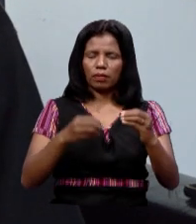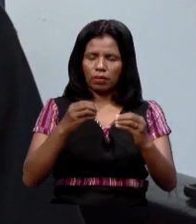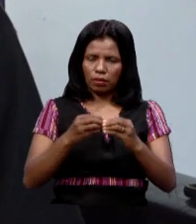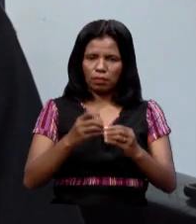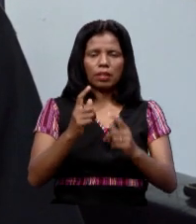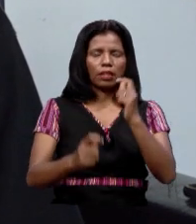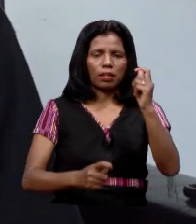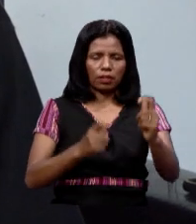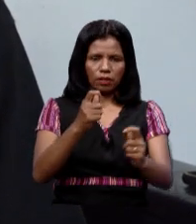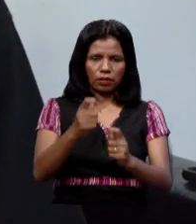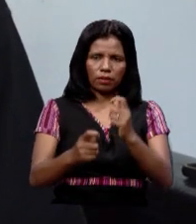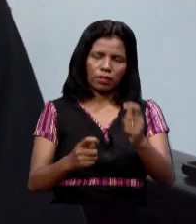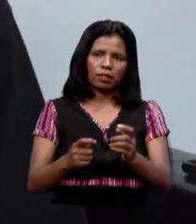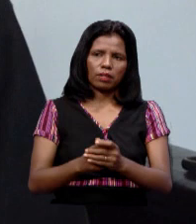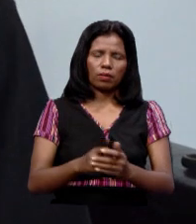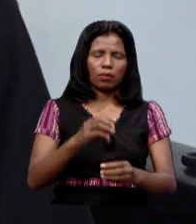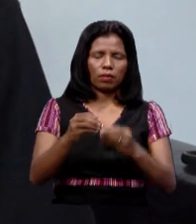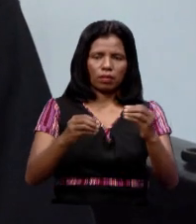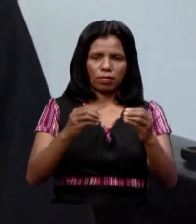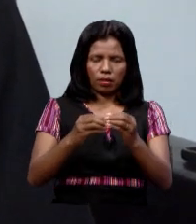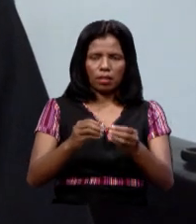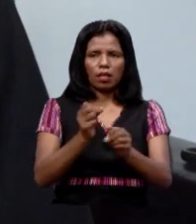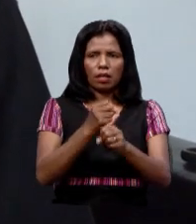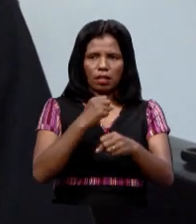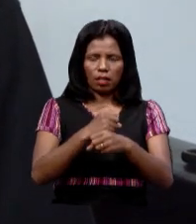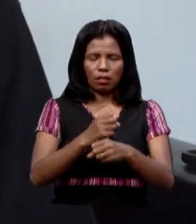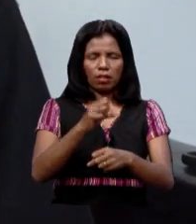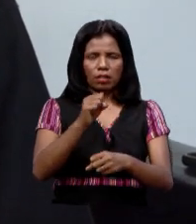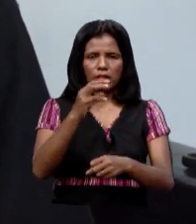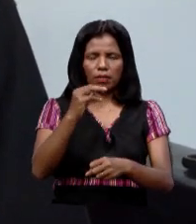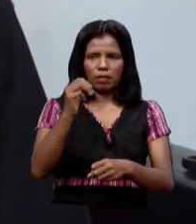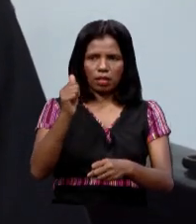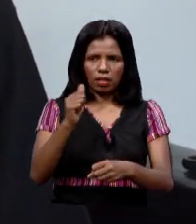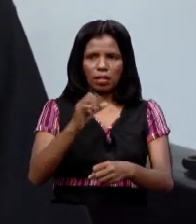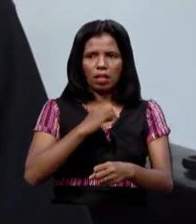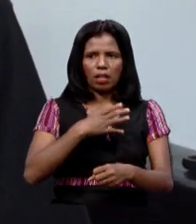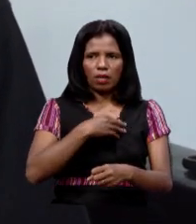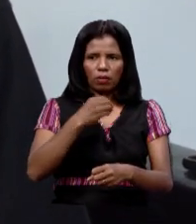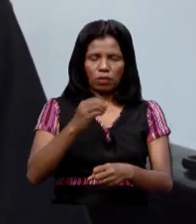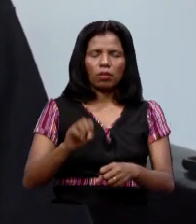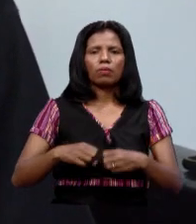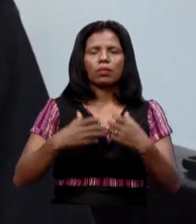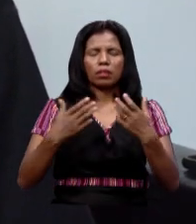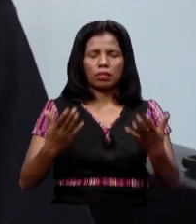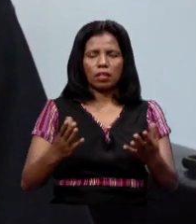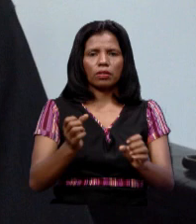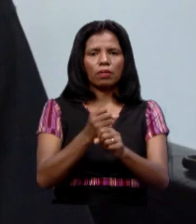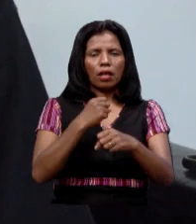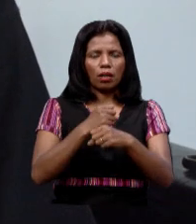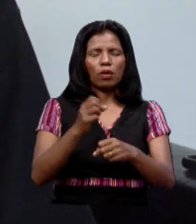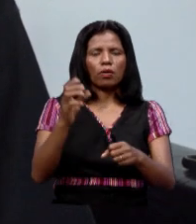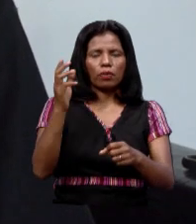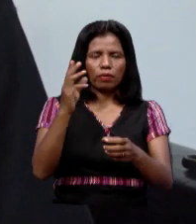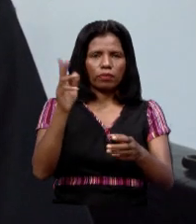teknologia na itine liu ia software nia. Nebi ia semane hau gostar ona in satu edit foto serne,